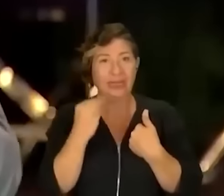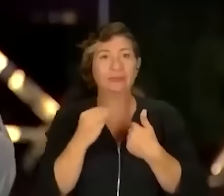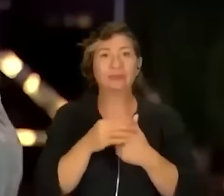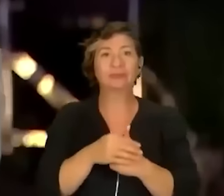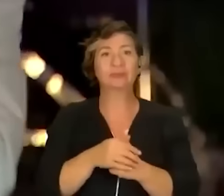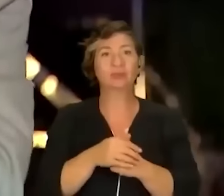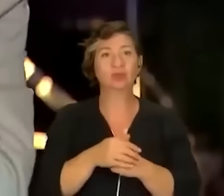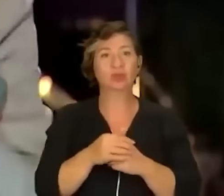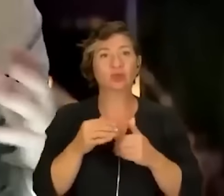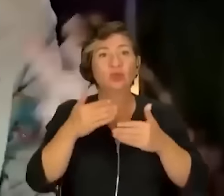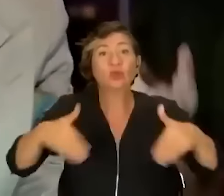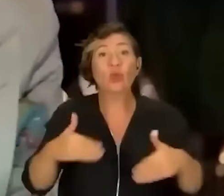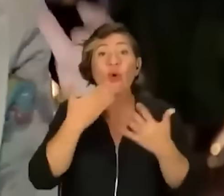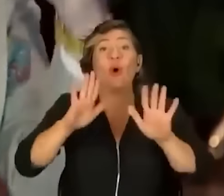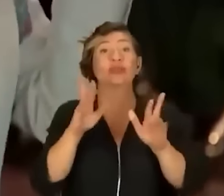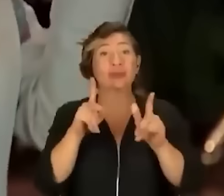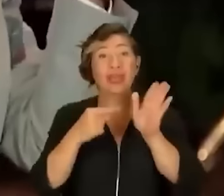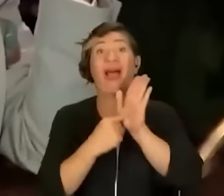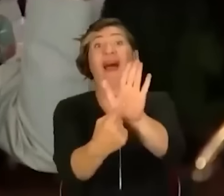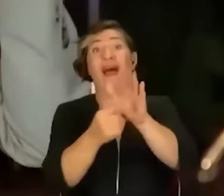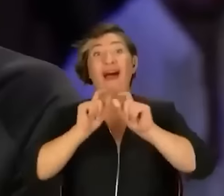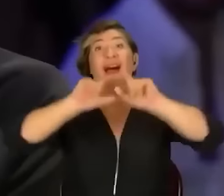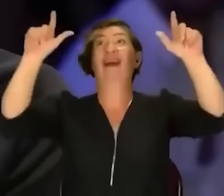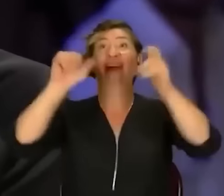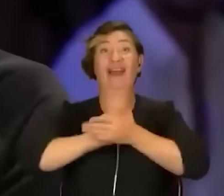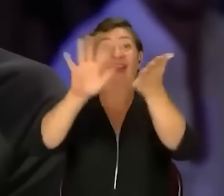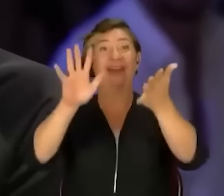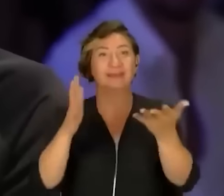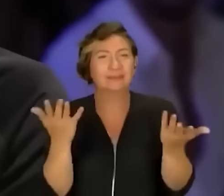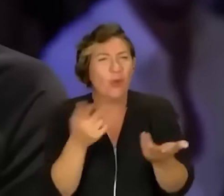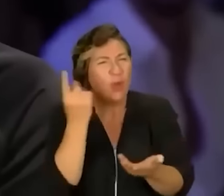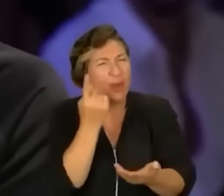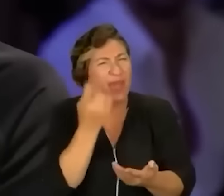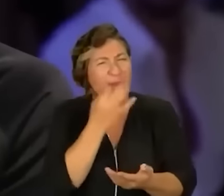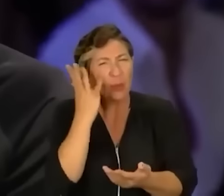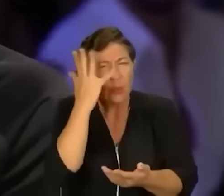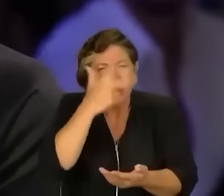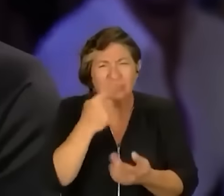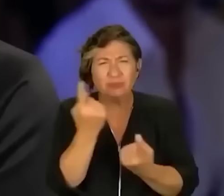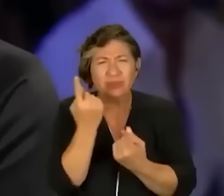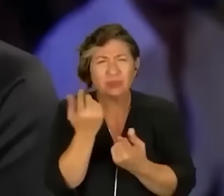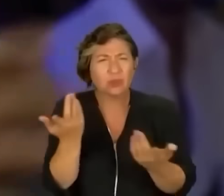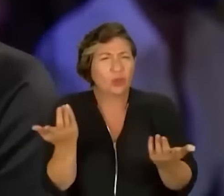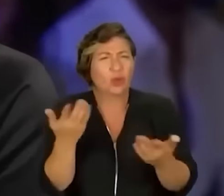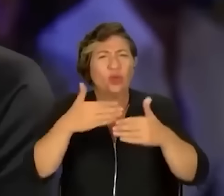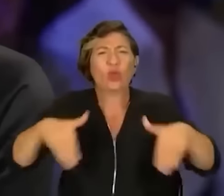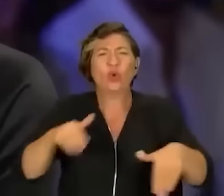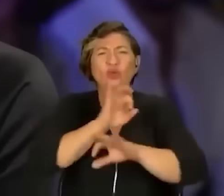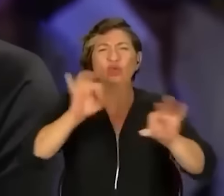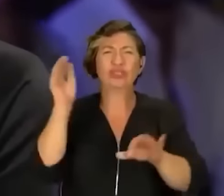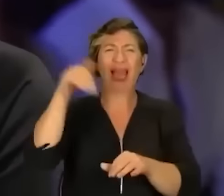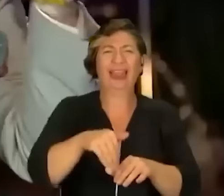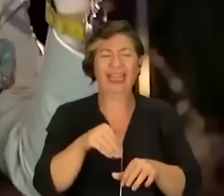evet. Donu yoktu filan gibi bir şey. Yani hani öyle bir haber, öyle bir hani utanılacak bir şeymiş gibi çıkarıyor. Donsuz